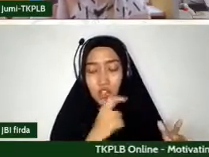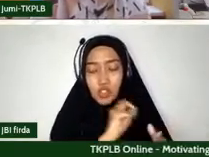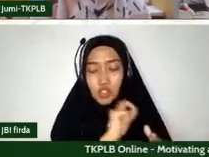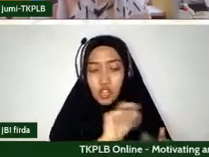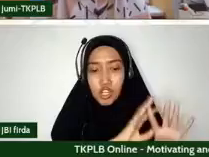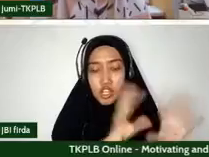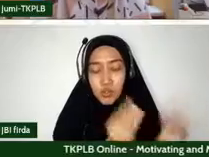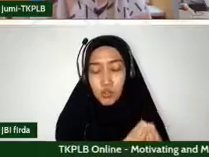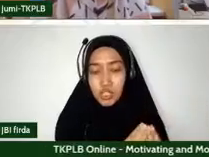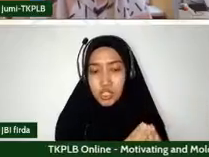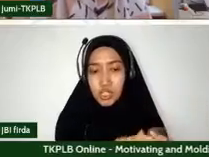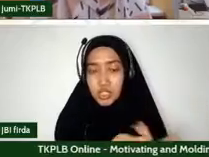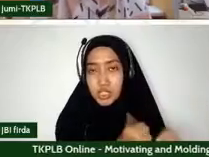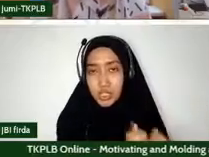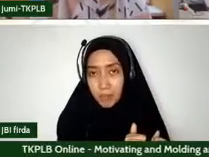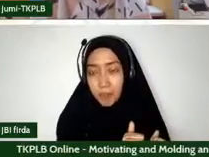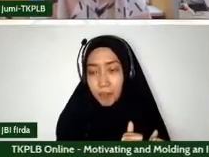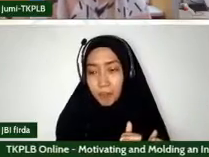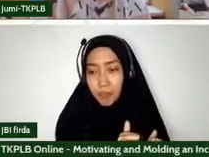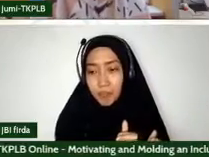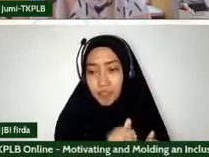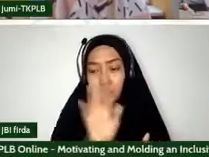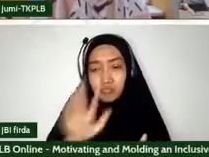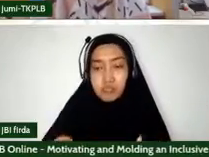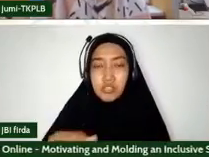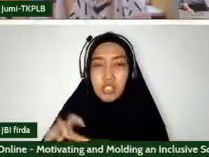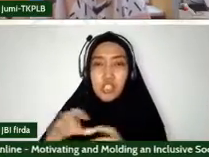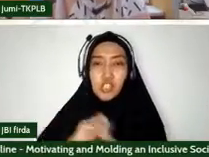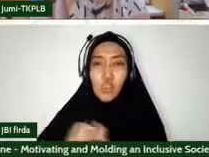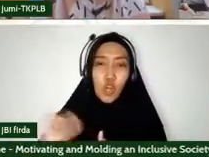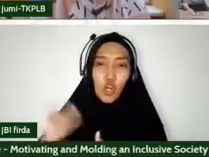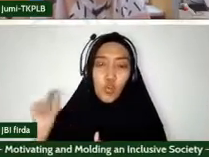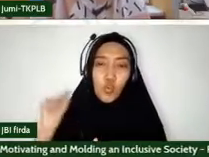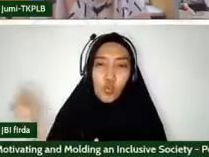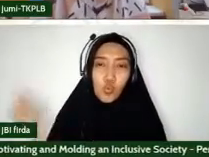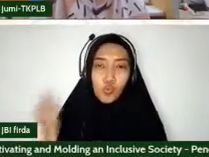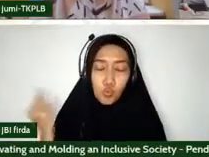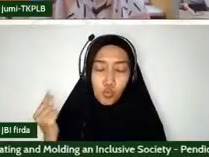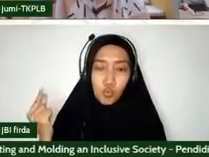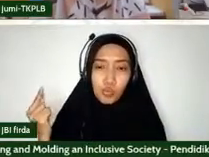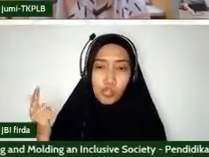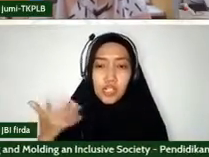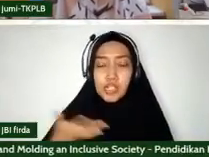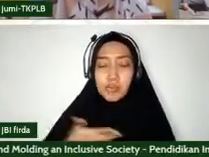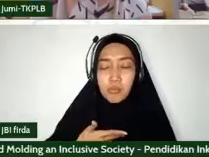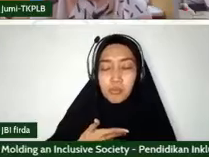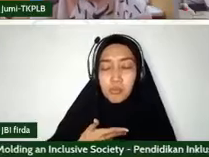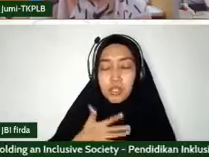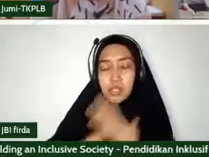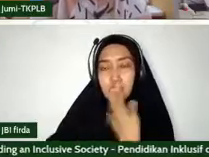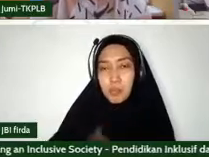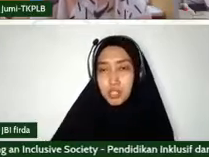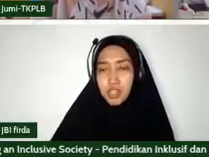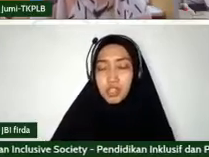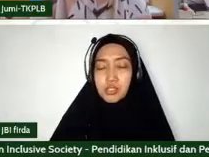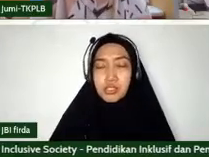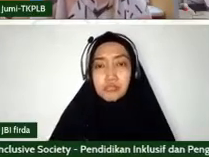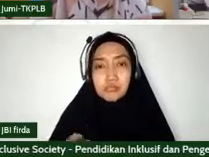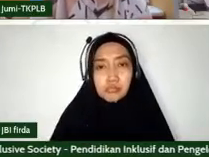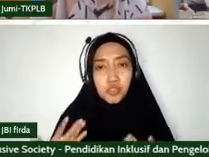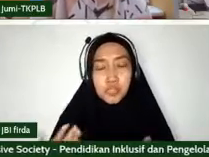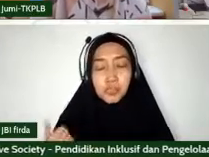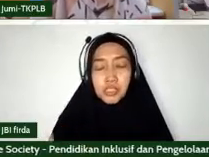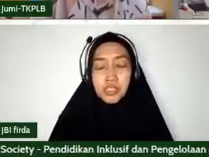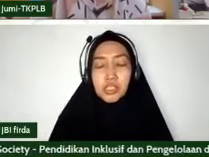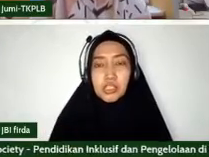yang sudah tersedia, kenapa tidak sekolah umum juga membolehkan ABK untuk masuk ke sekolah tersebut?